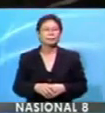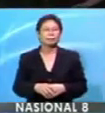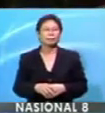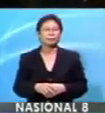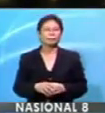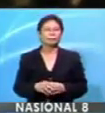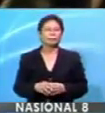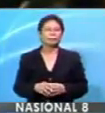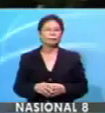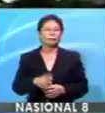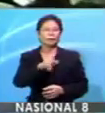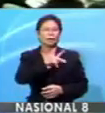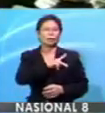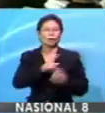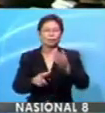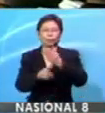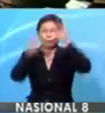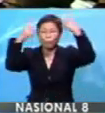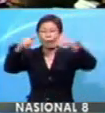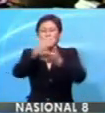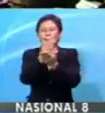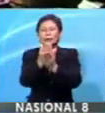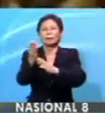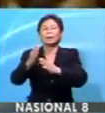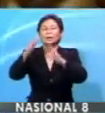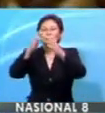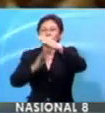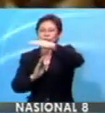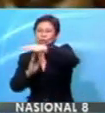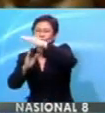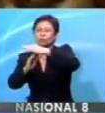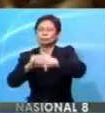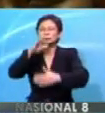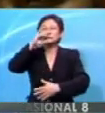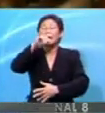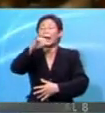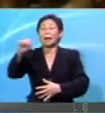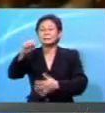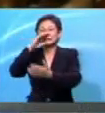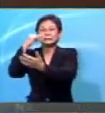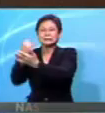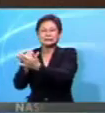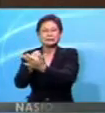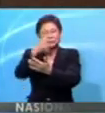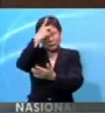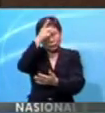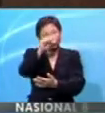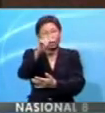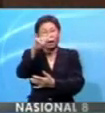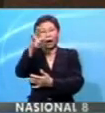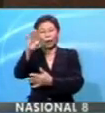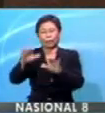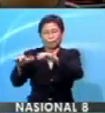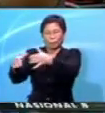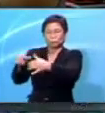bersepadu menurut ketua penolong pengarah bahagian cunter terrorism Bukit aman Datuk pasukan KH